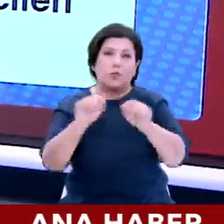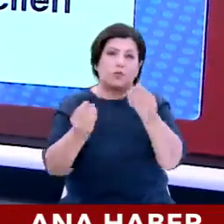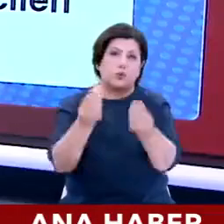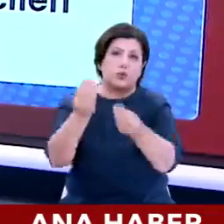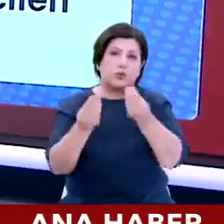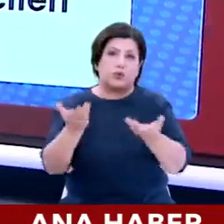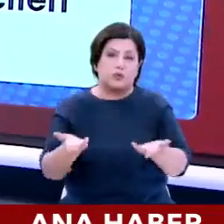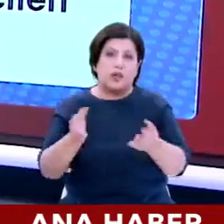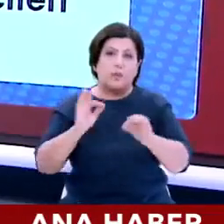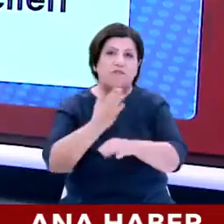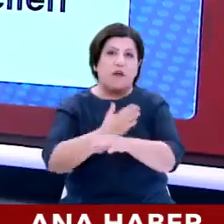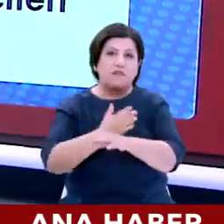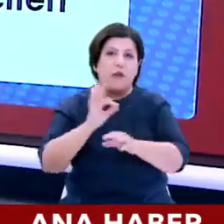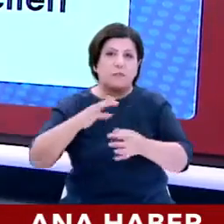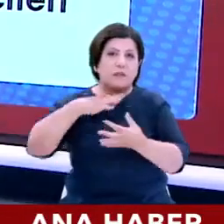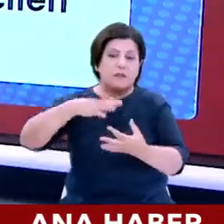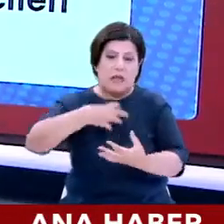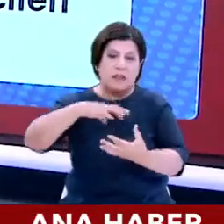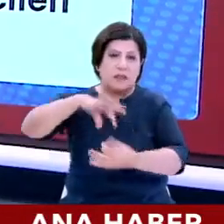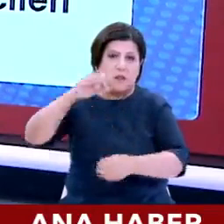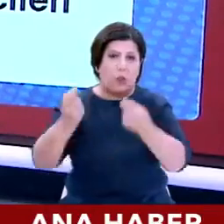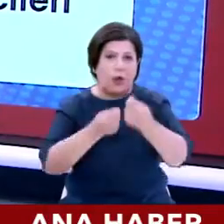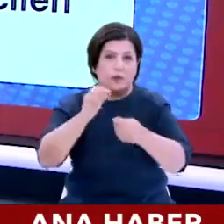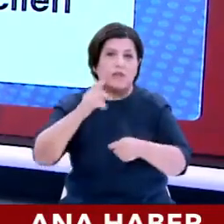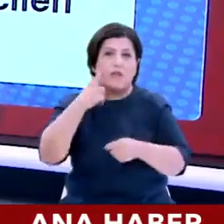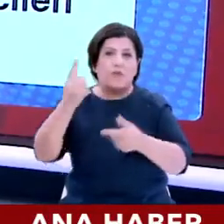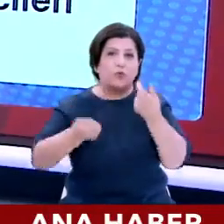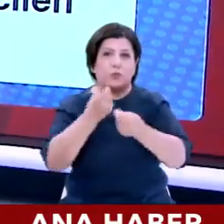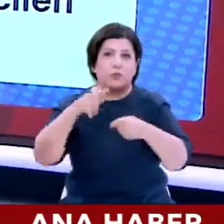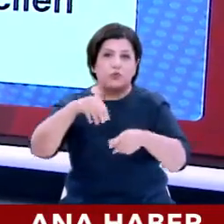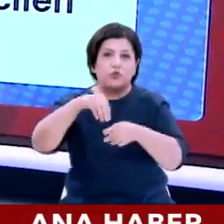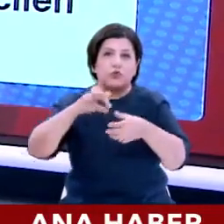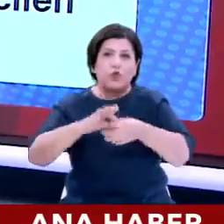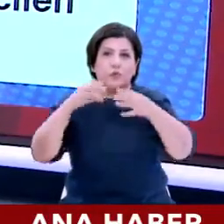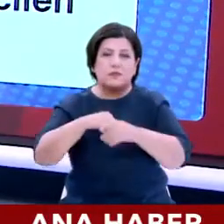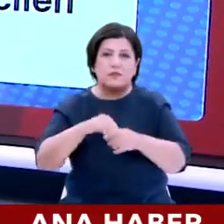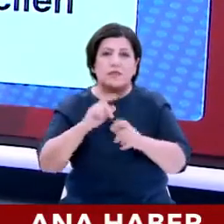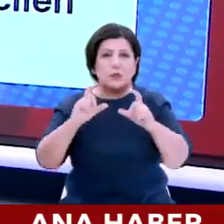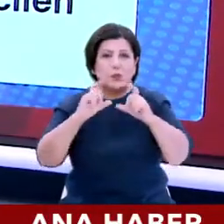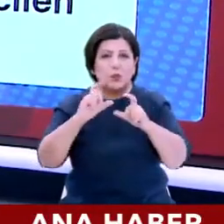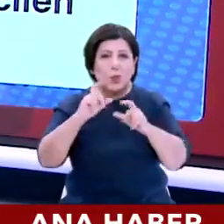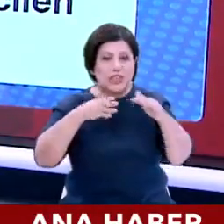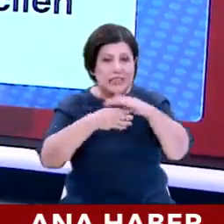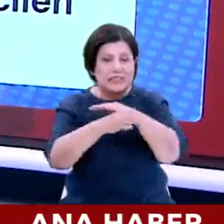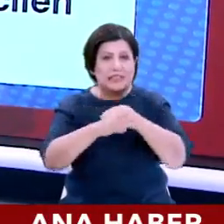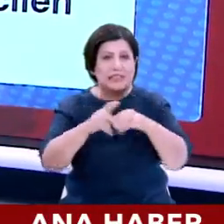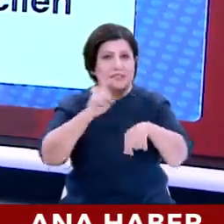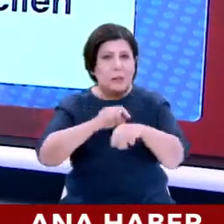çıkıyor hem vatandaş uğraşıyor hem devlet uğraşıyor bunu çözmek için yatırın sigorta bildiriminde zamanında